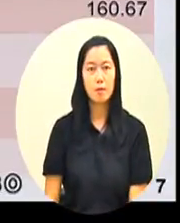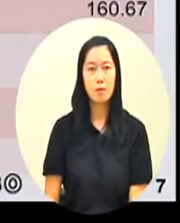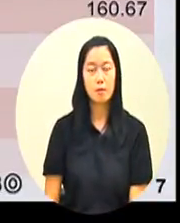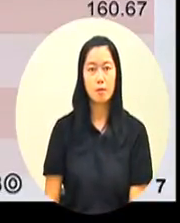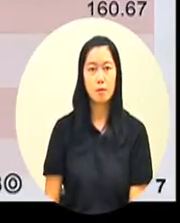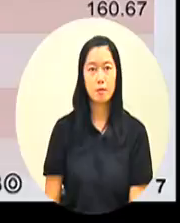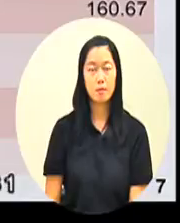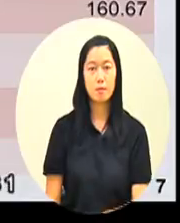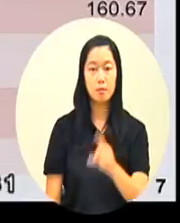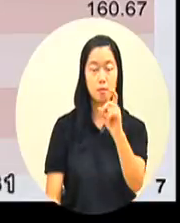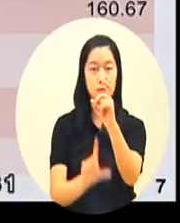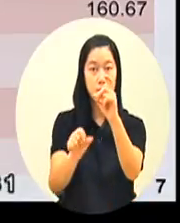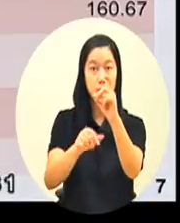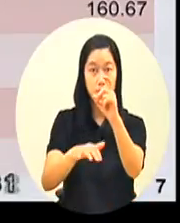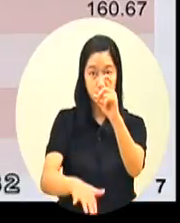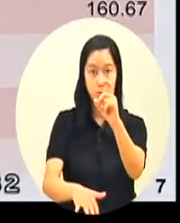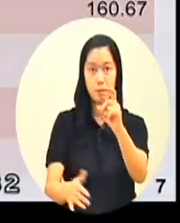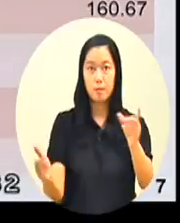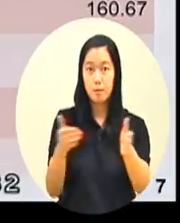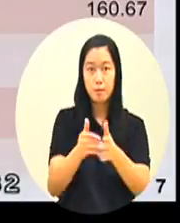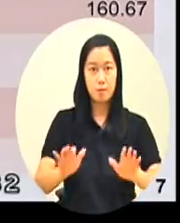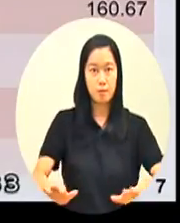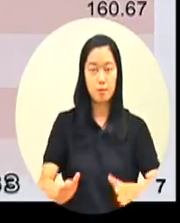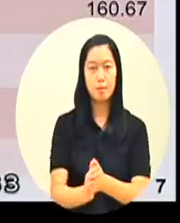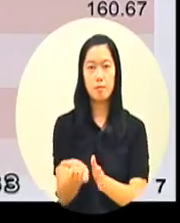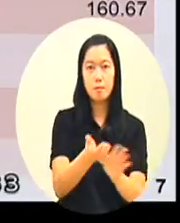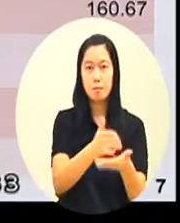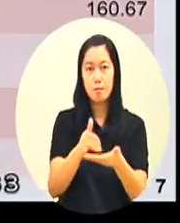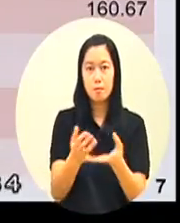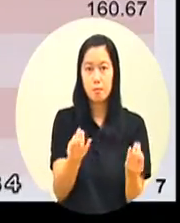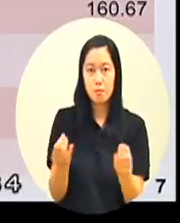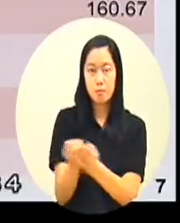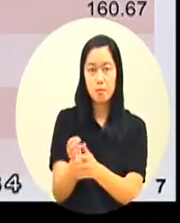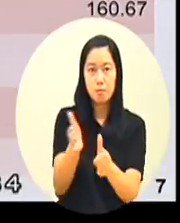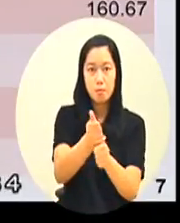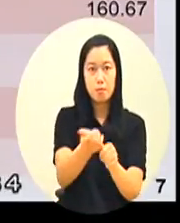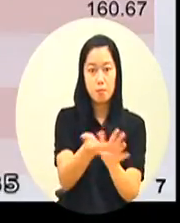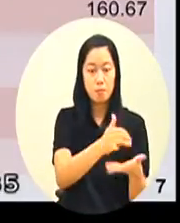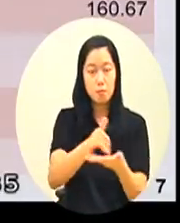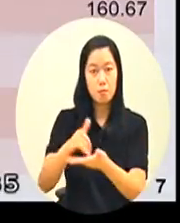到十月底为止啊，我们的预算数整个总预算的